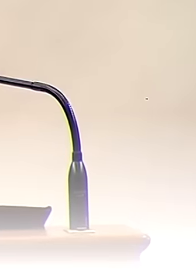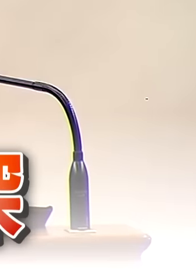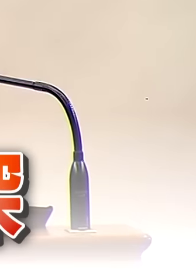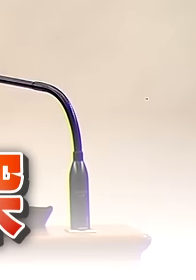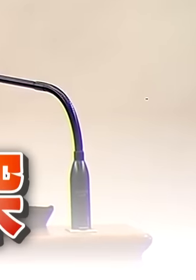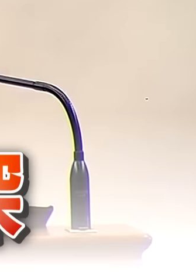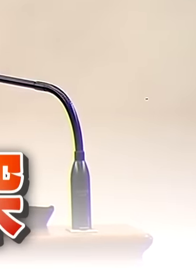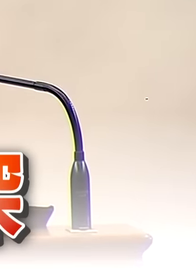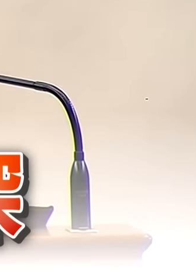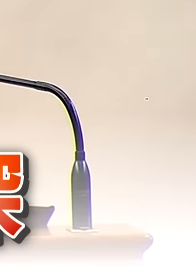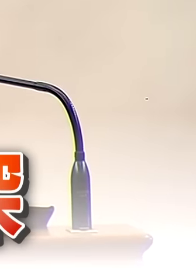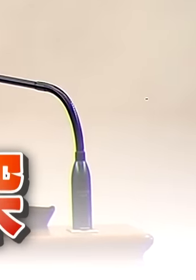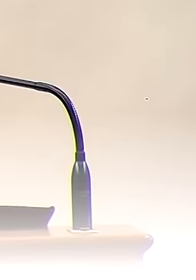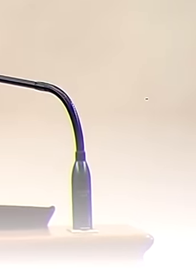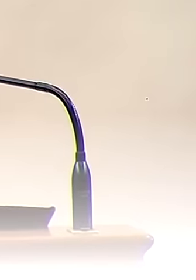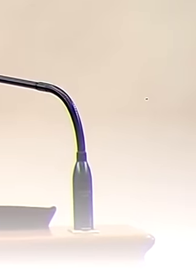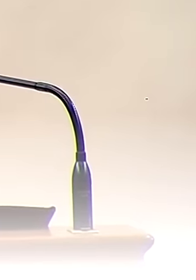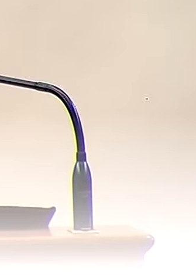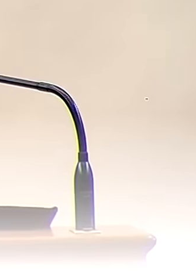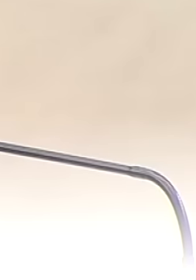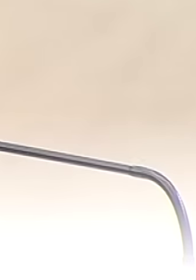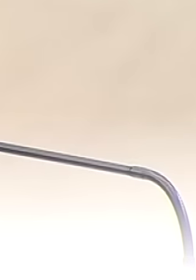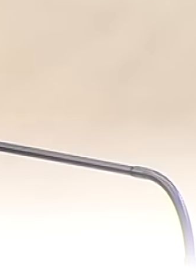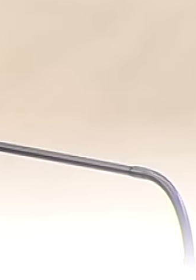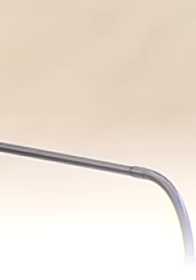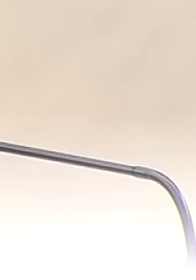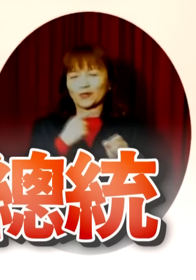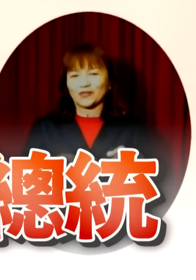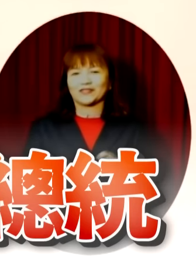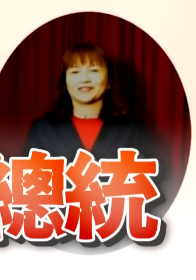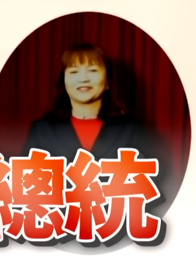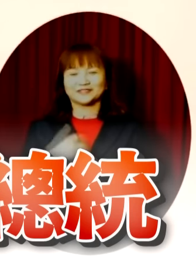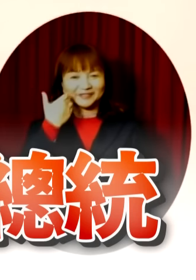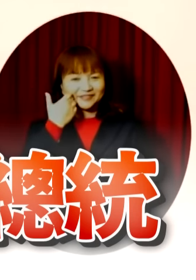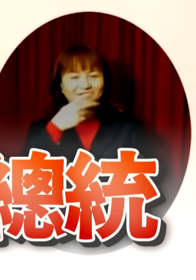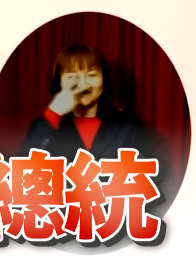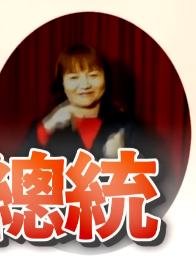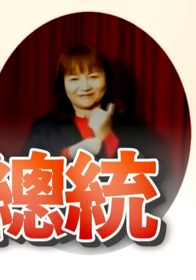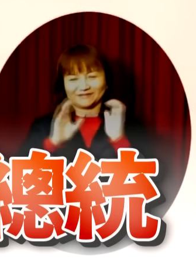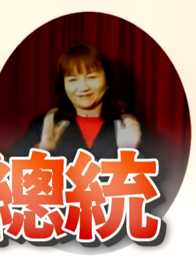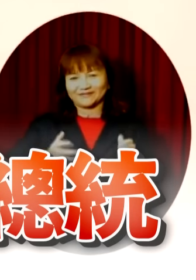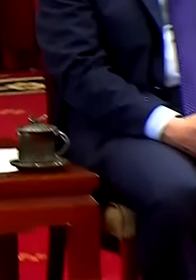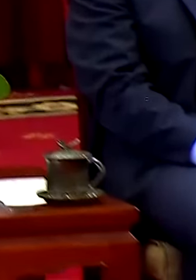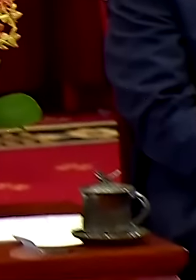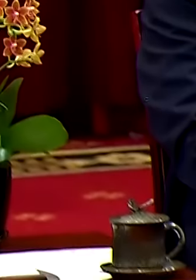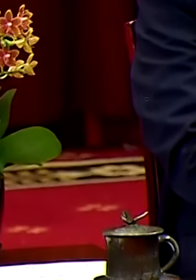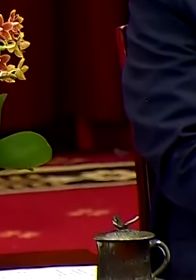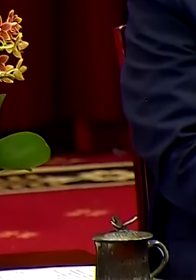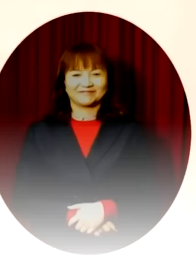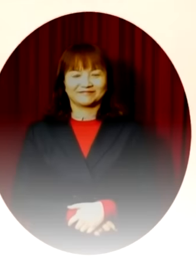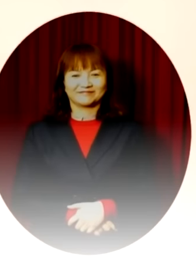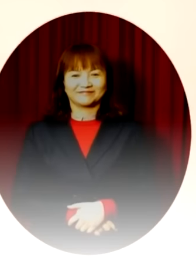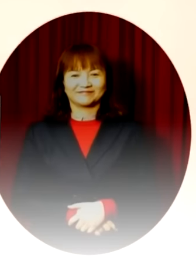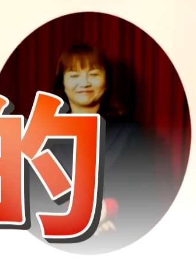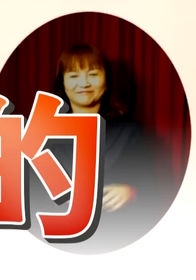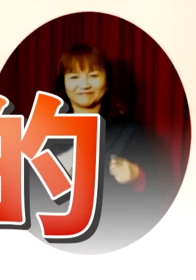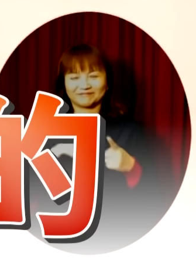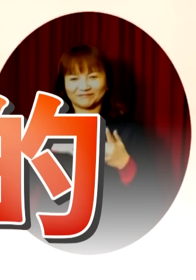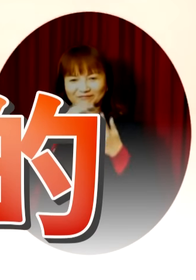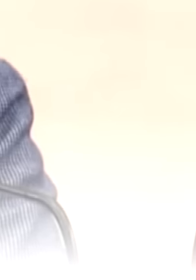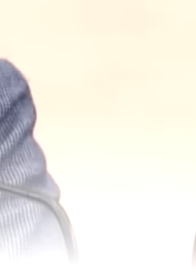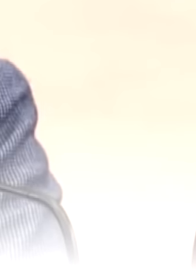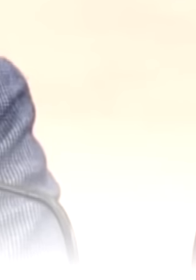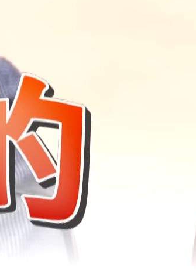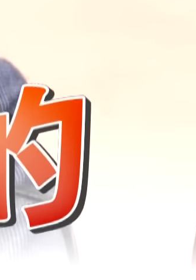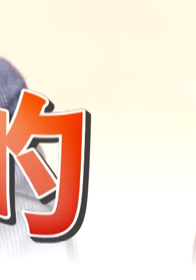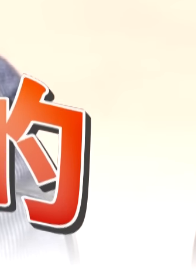来我们这里有个资深失迷，就是我们赖清德副总统啊。对不起，你们不同路的